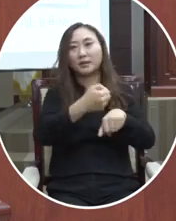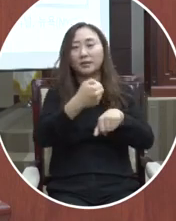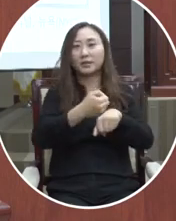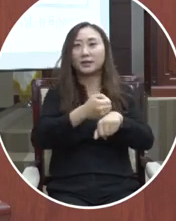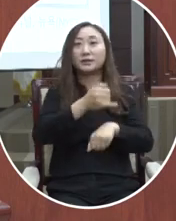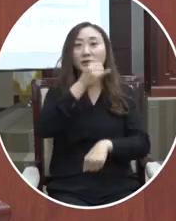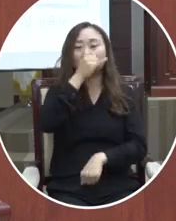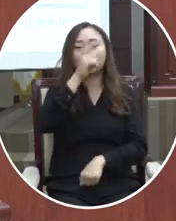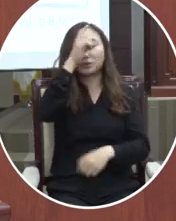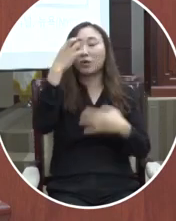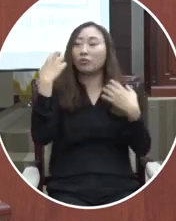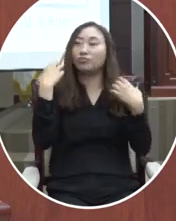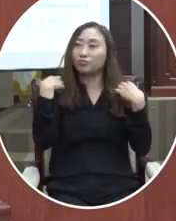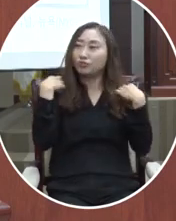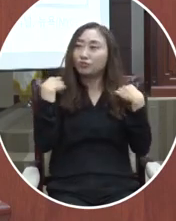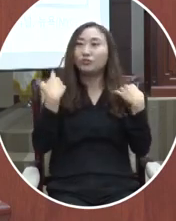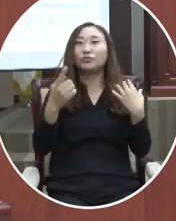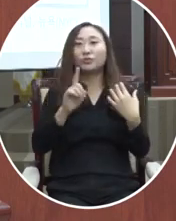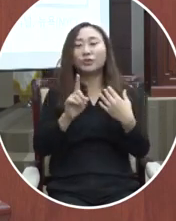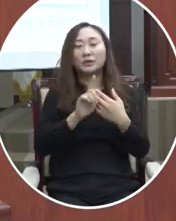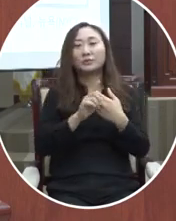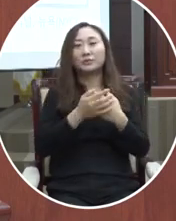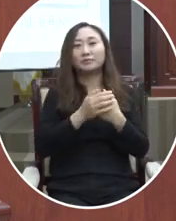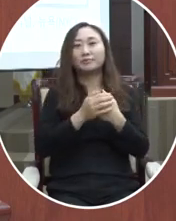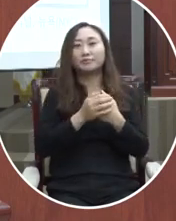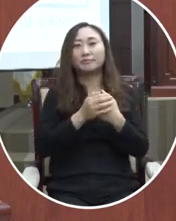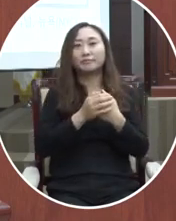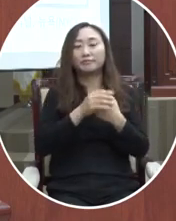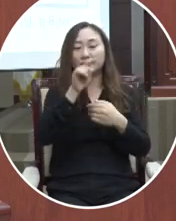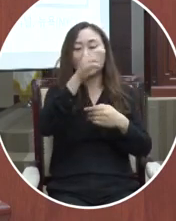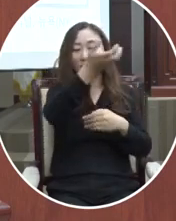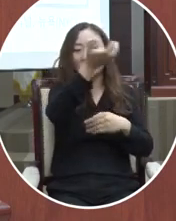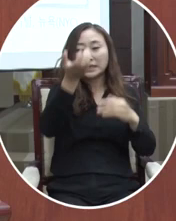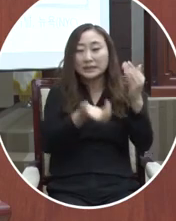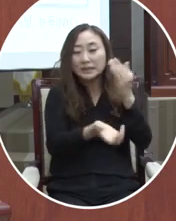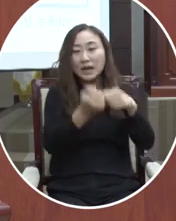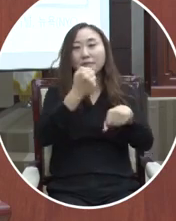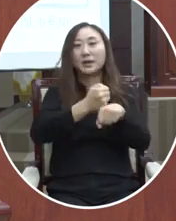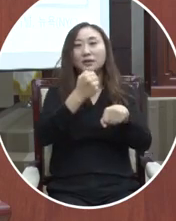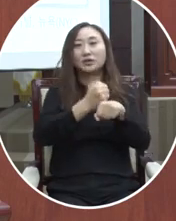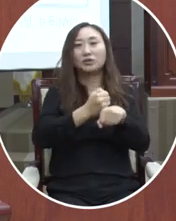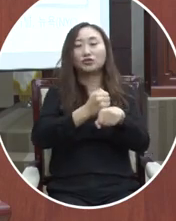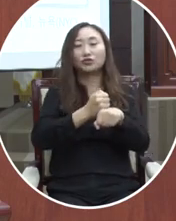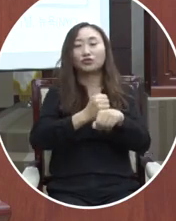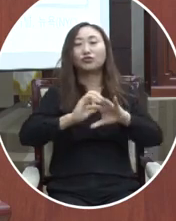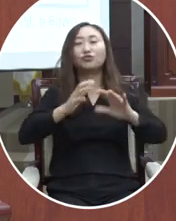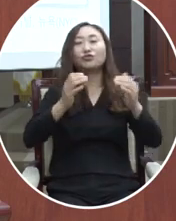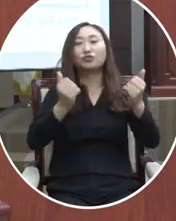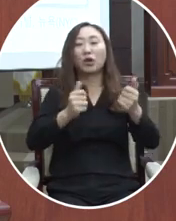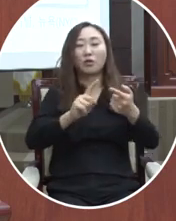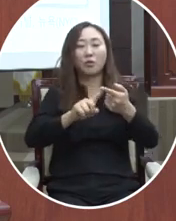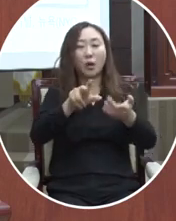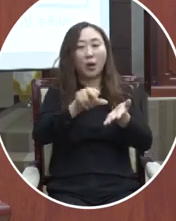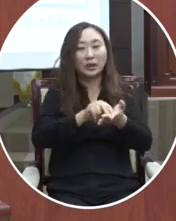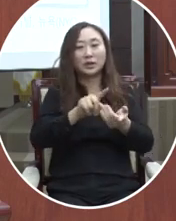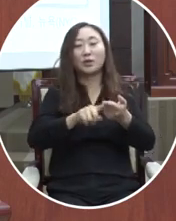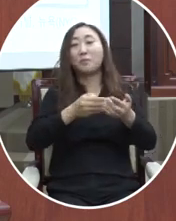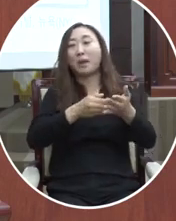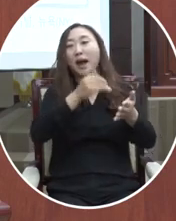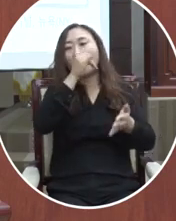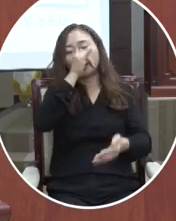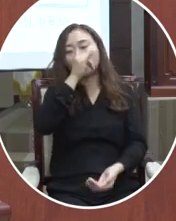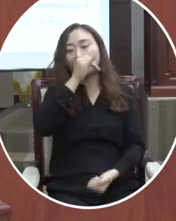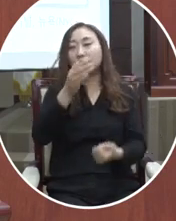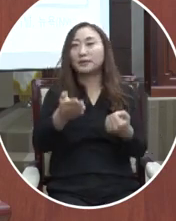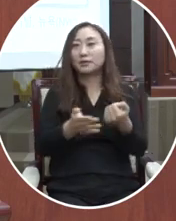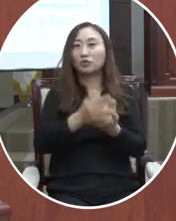중앙정부 정책 동향을 살펴보면 지상철도 재화가 주요 국정과제로 제안된 것을 확인할 수 있습니다.